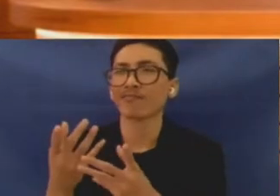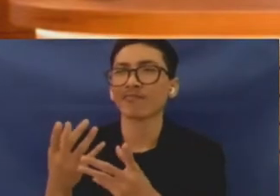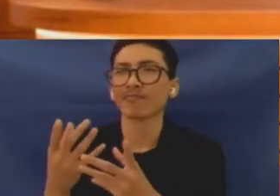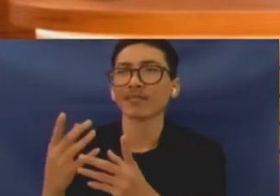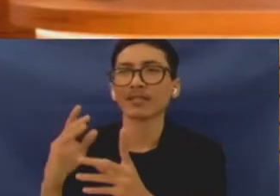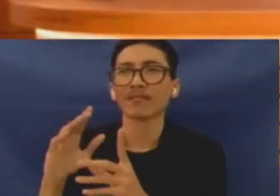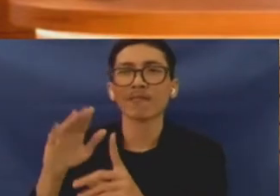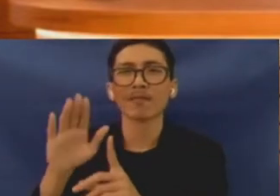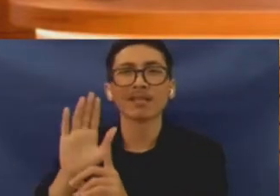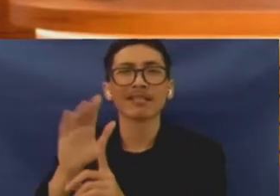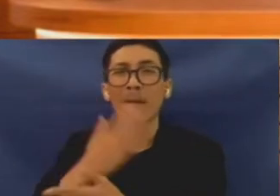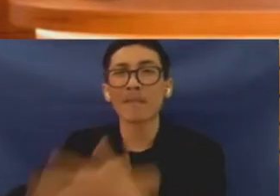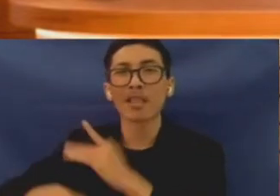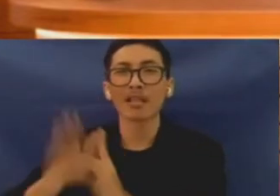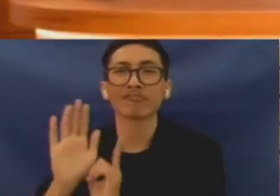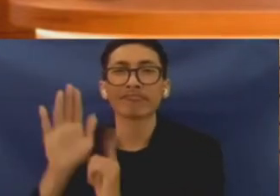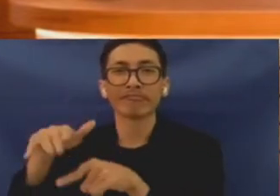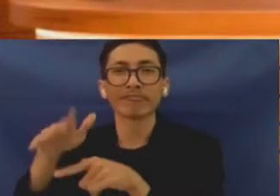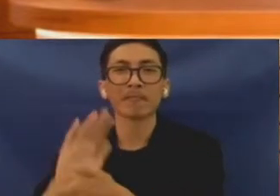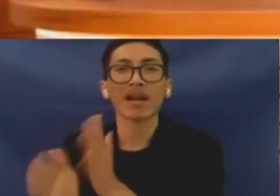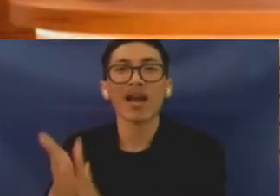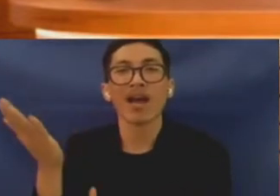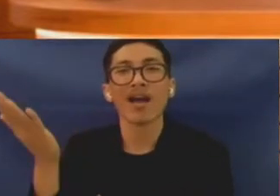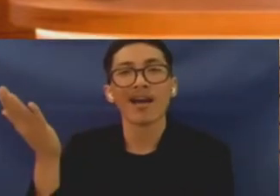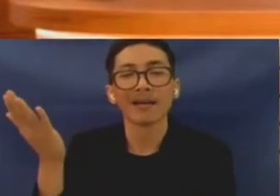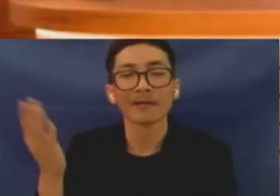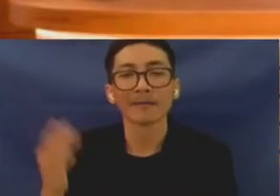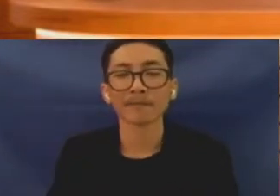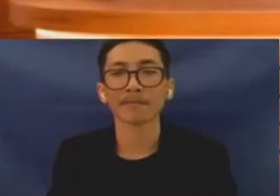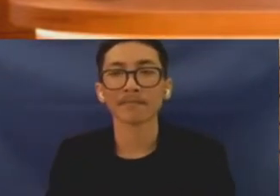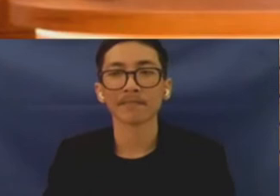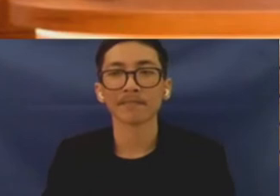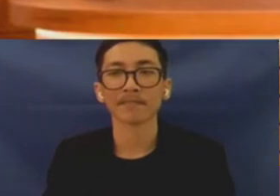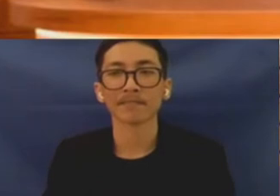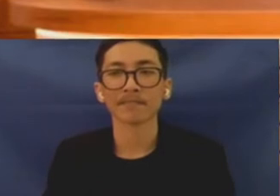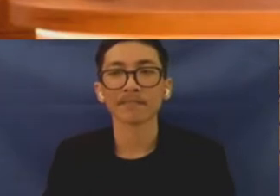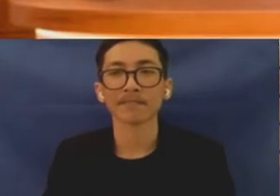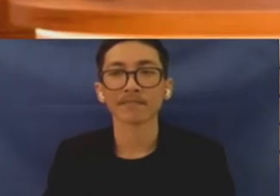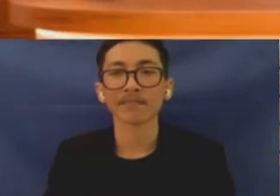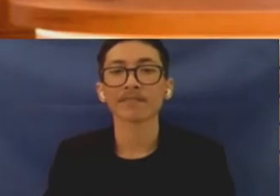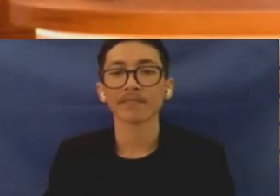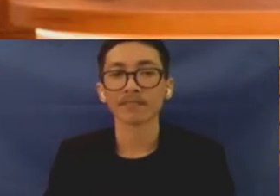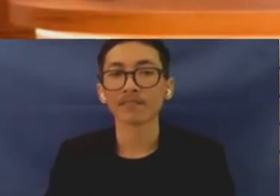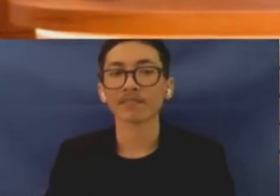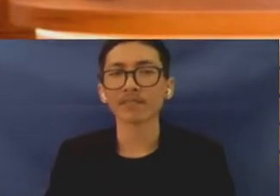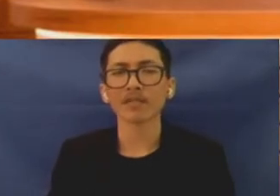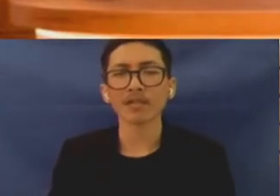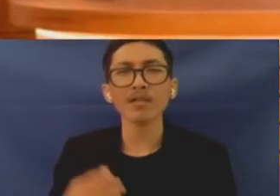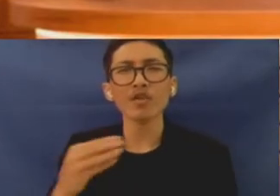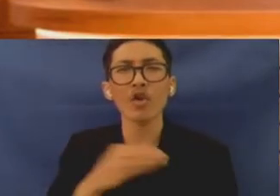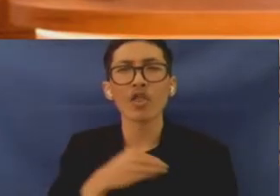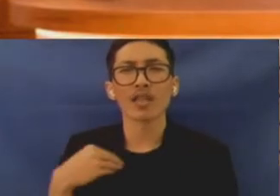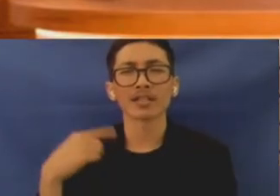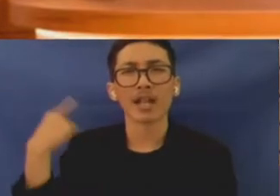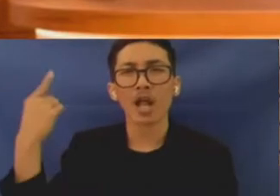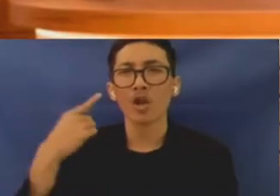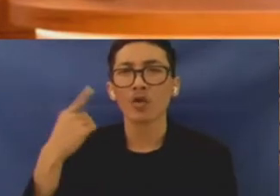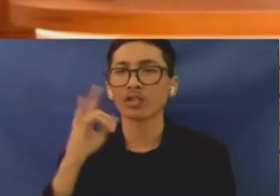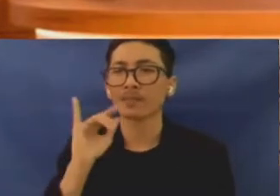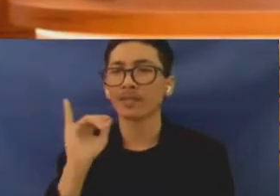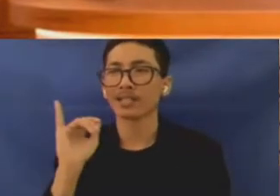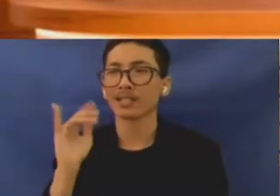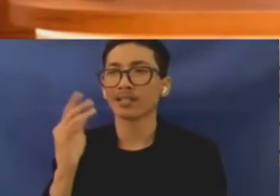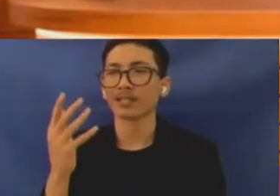disabilitas. Pada konteks praktisnya, dokter tidak segan menyarankan orang tua untuk melewatkan intervensi medis